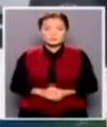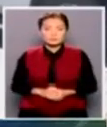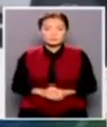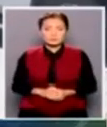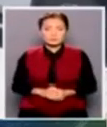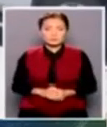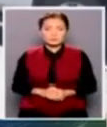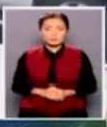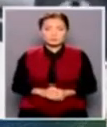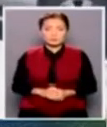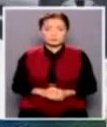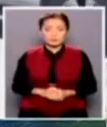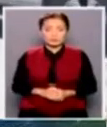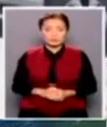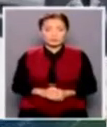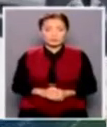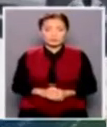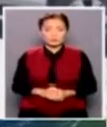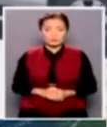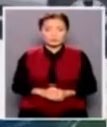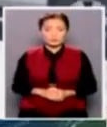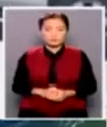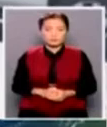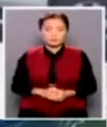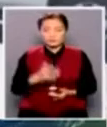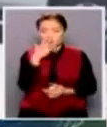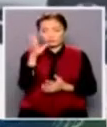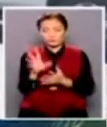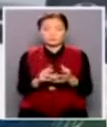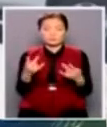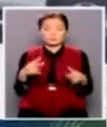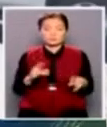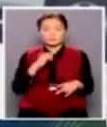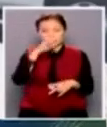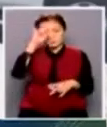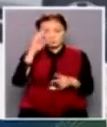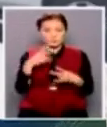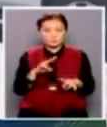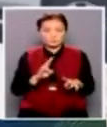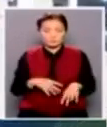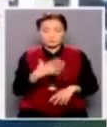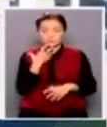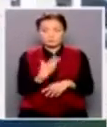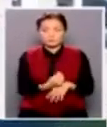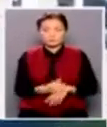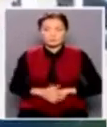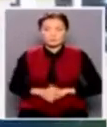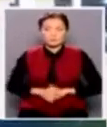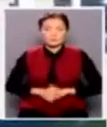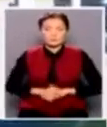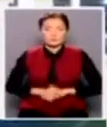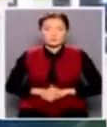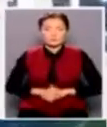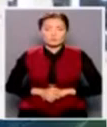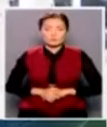Мен ойлаймын, ол қажет емес деп, бэби-бокс дейтін. Шетел басқа елдер оны істей білетін, бірақ Қазақстанға ондай керек емес деп ойлаймын, өз ойым. Мне кажется,